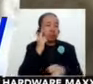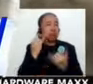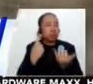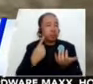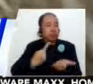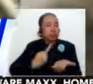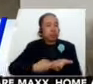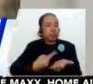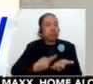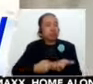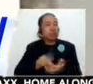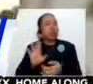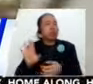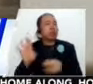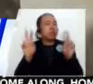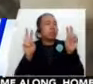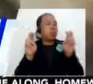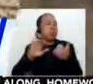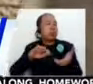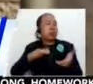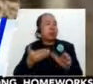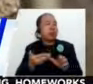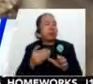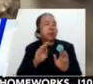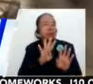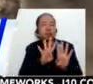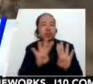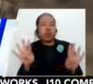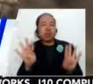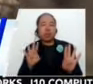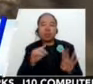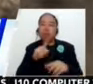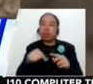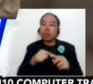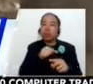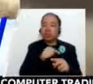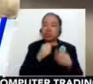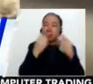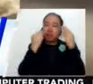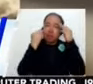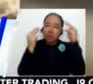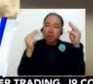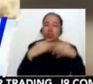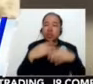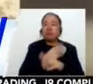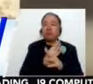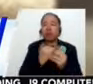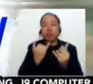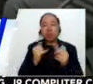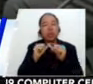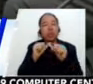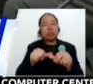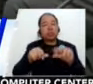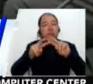death squad nung mayor pa siya ng Davao City na inimbestigahan pa ng Commission on Human Rights noong